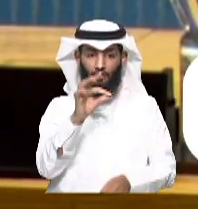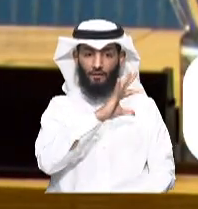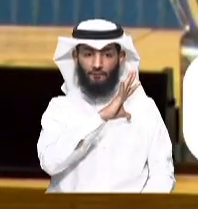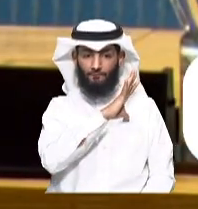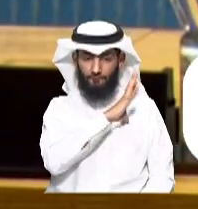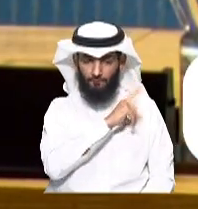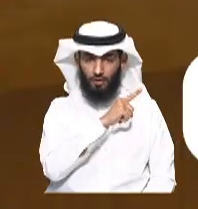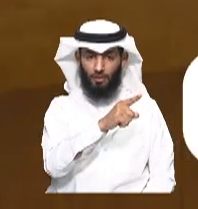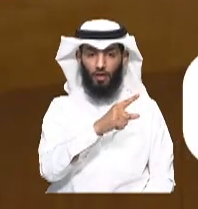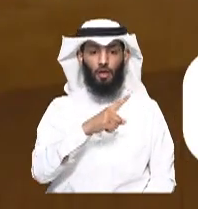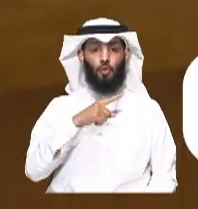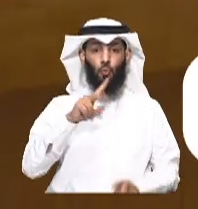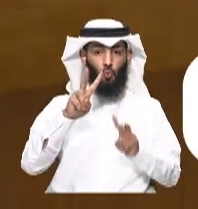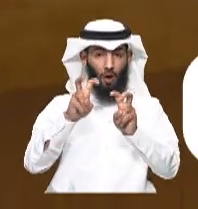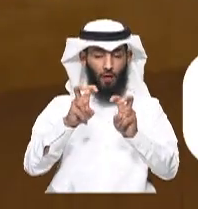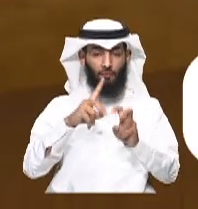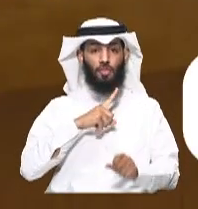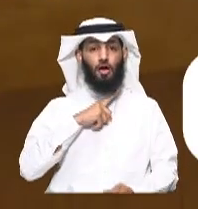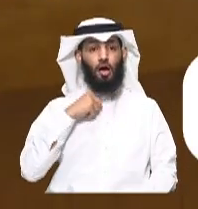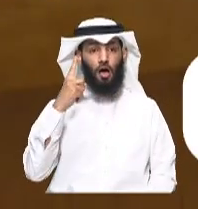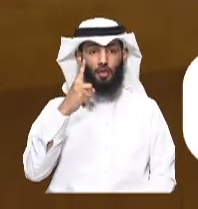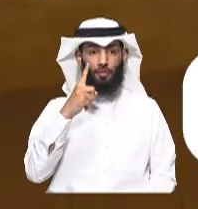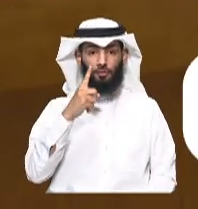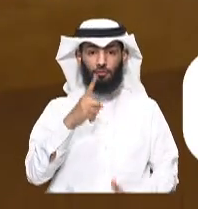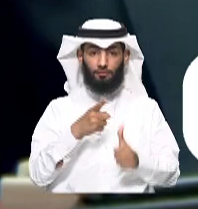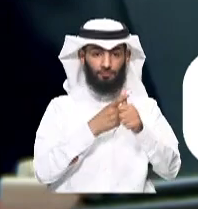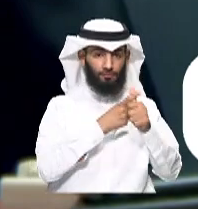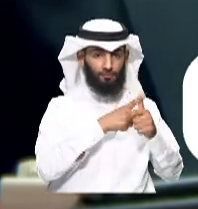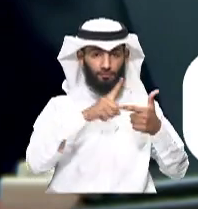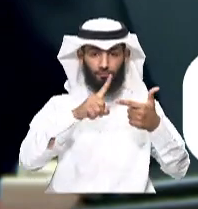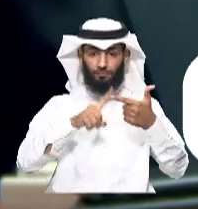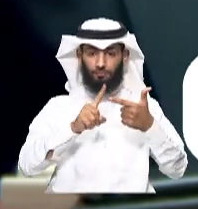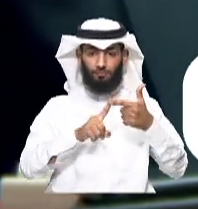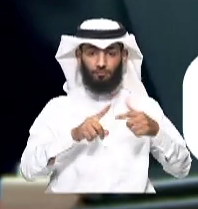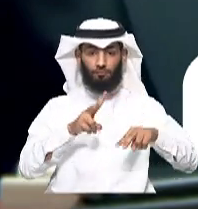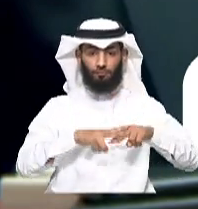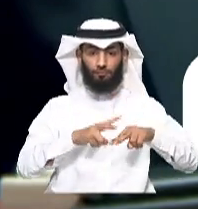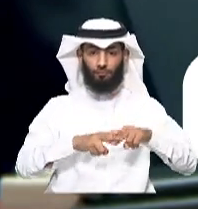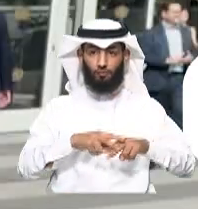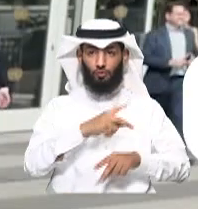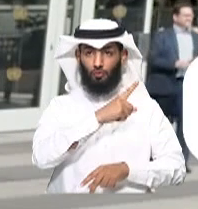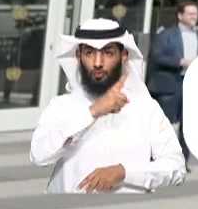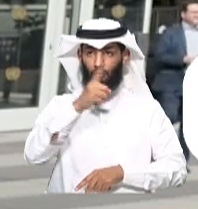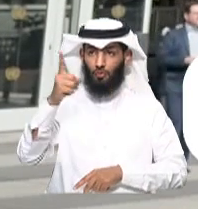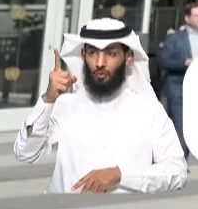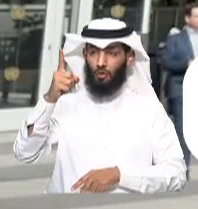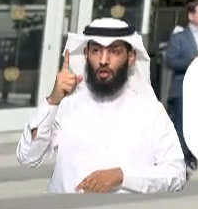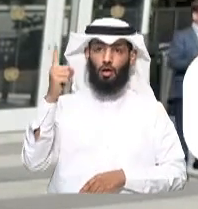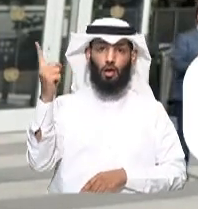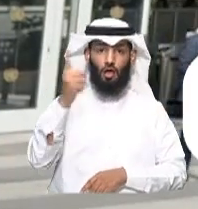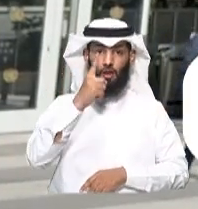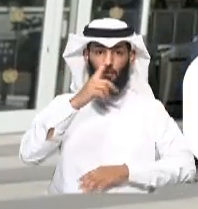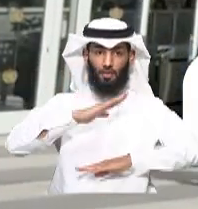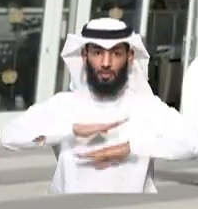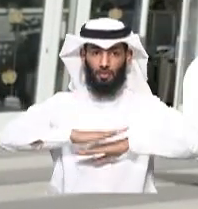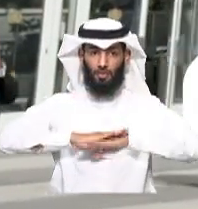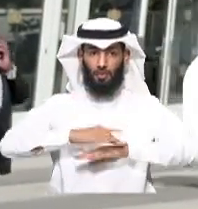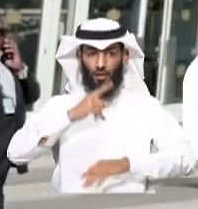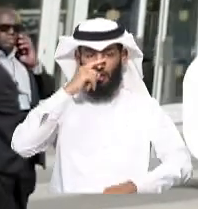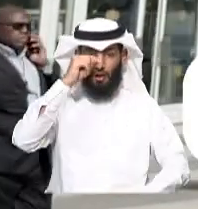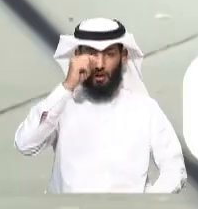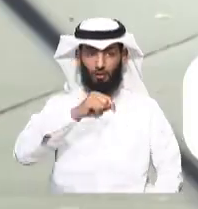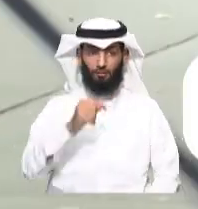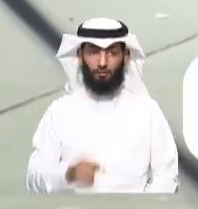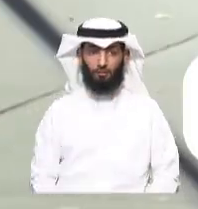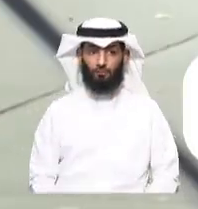الفلسطينيين الاونر ويدعو الاحتلال الاسرائيلي الى احترام التزاماتها الدوليه اكدت دوله